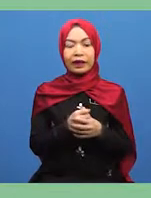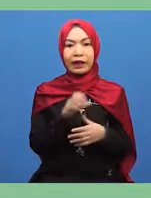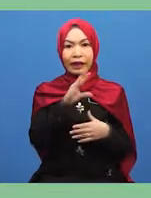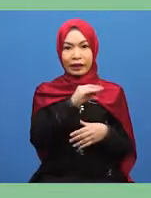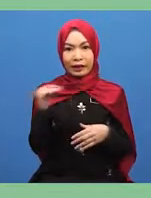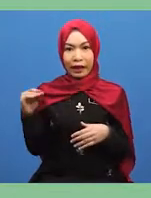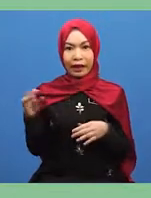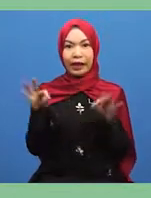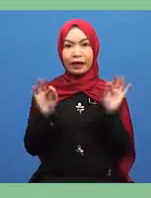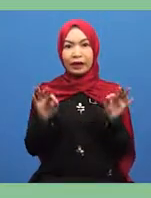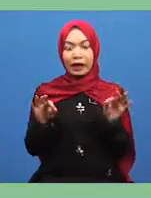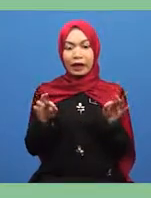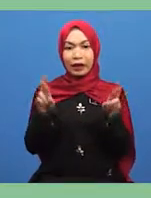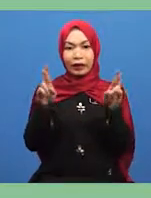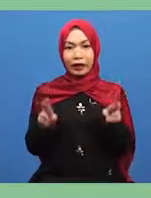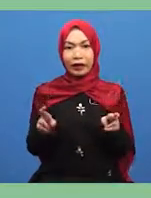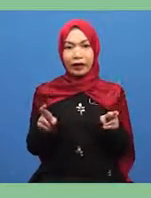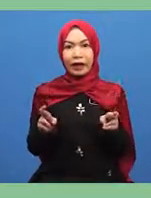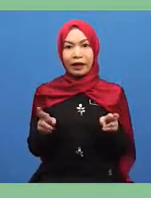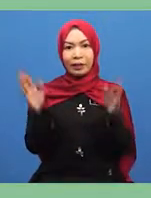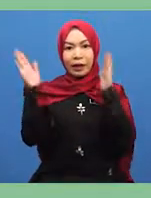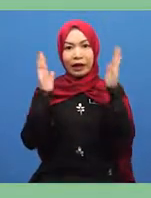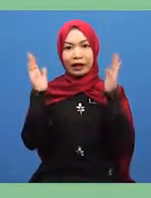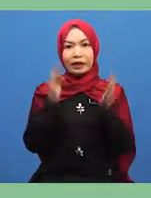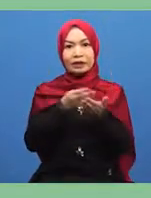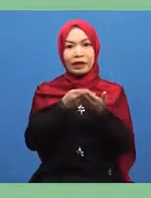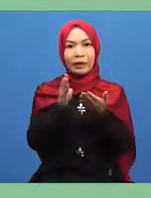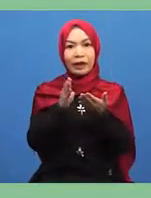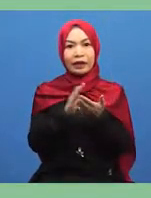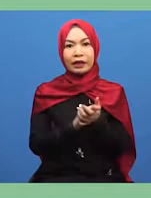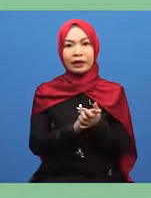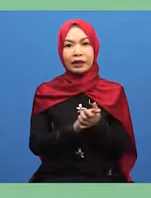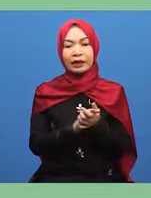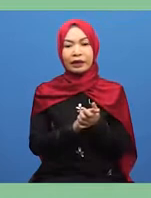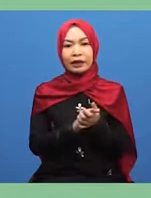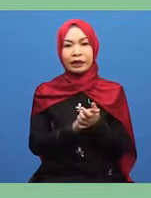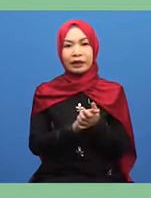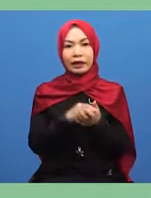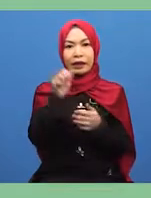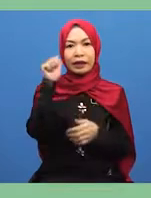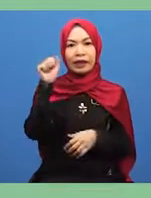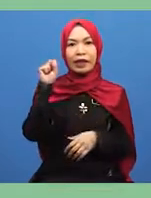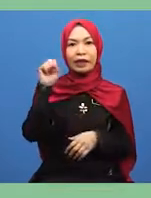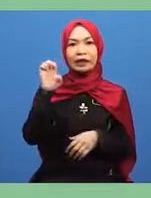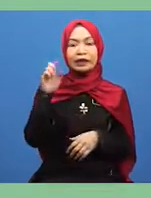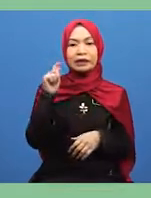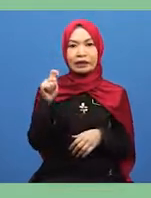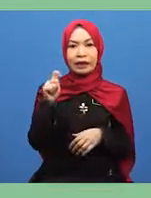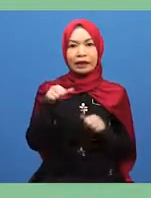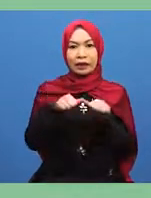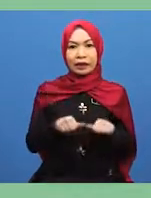membuat pelaburan seperti membeli aset tetap di negara asing. Yang ketiga, apabila rakyat